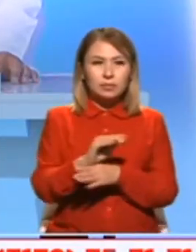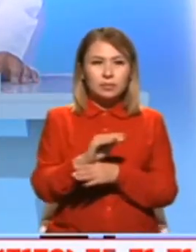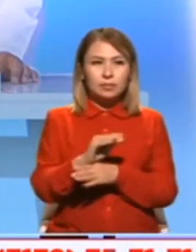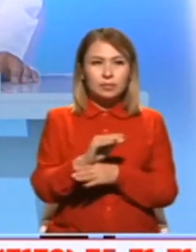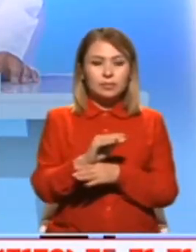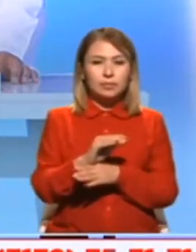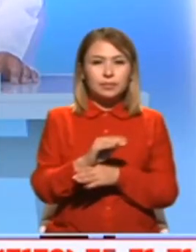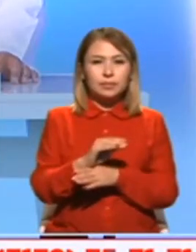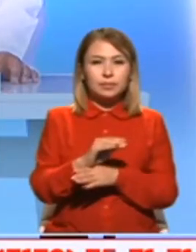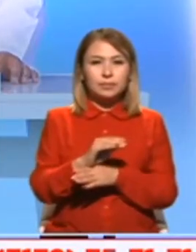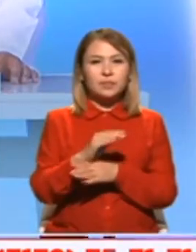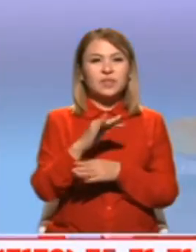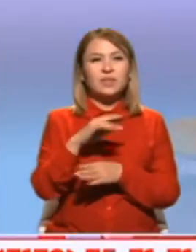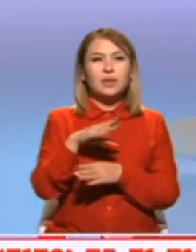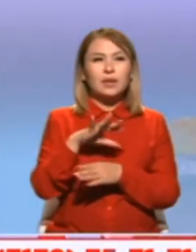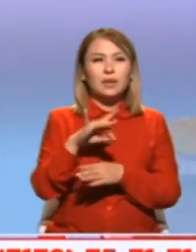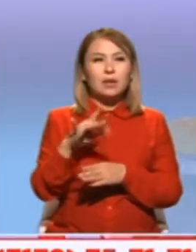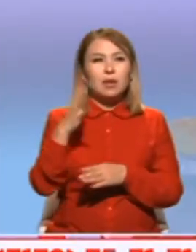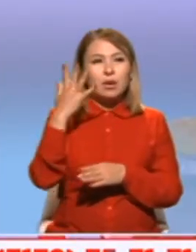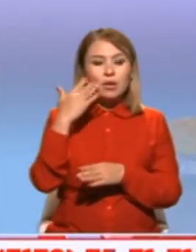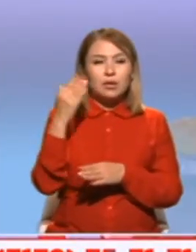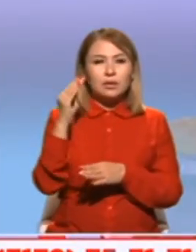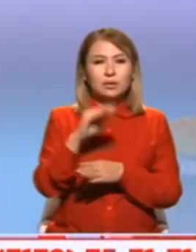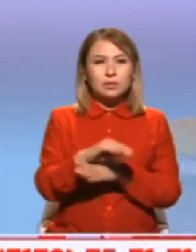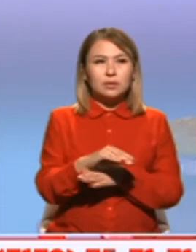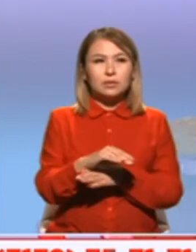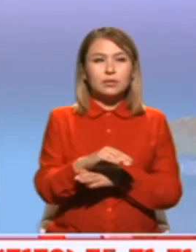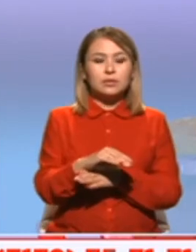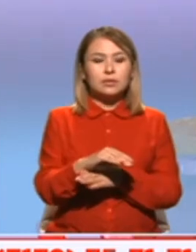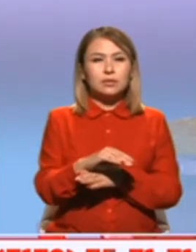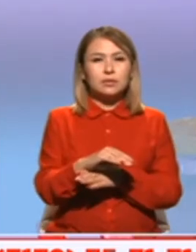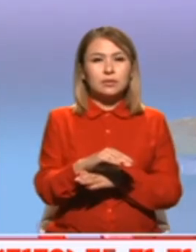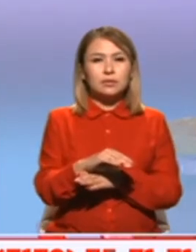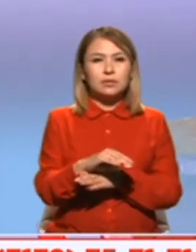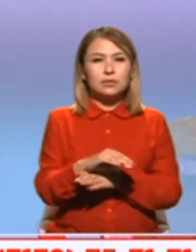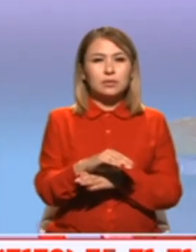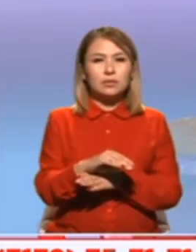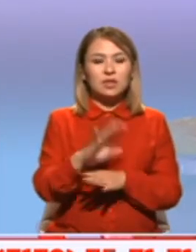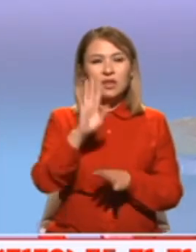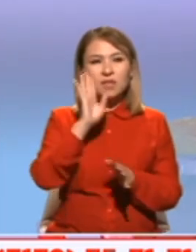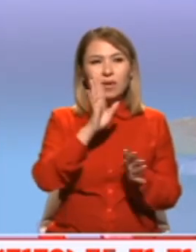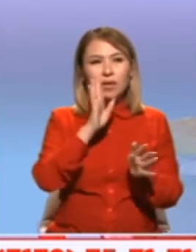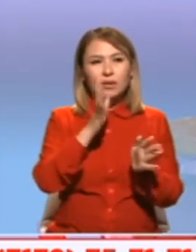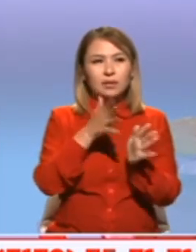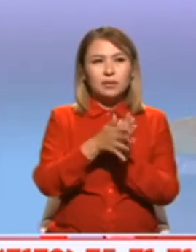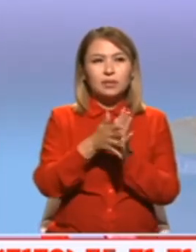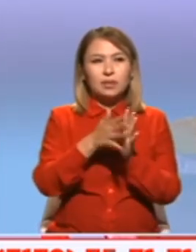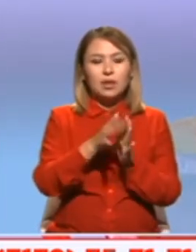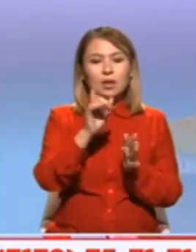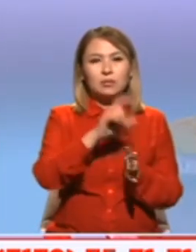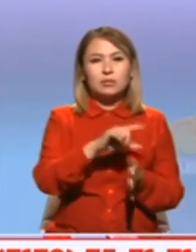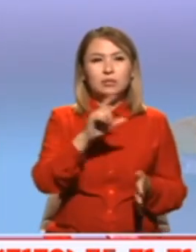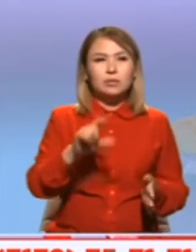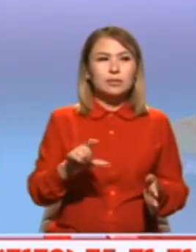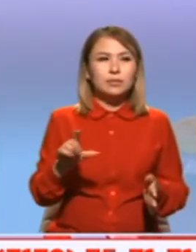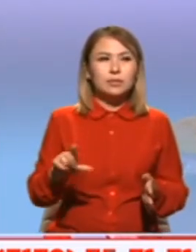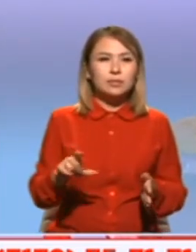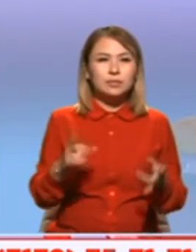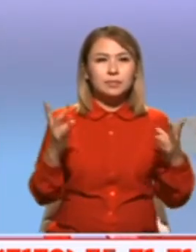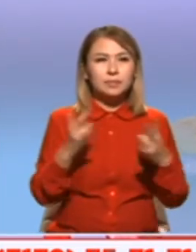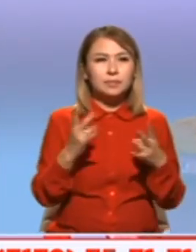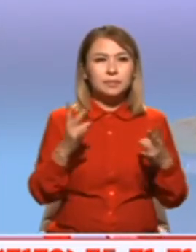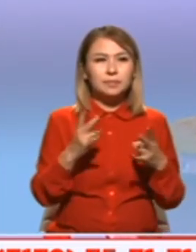Енді біреулер айтады, сол фильтр орнатқан кезде жаңағы фильтрден шыққан суда адам ағзасына